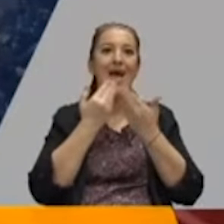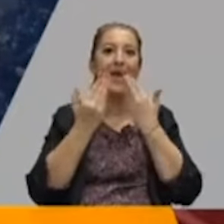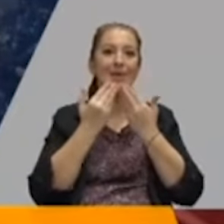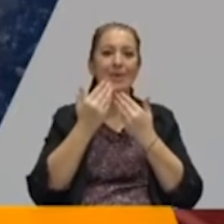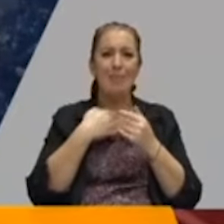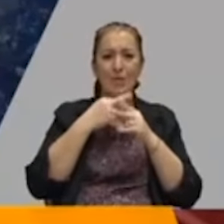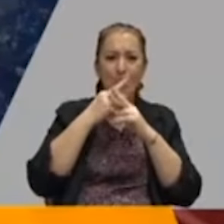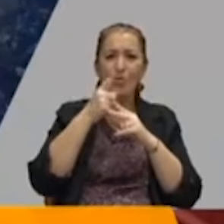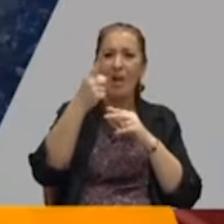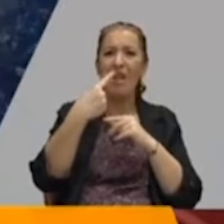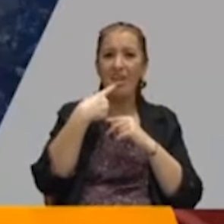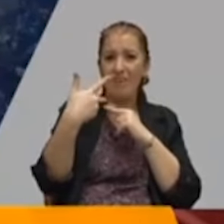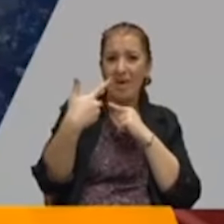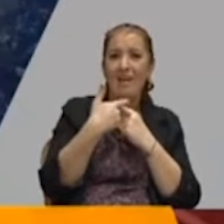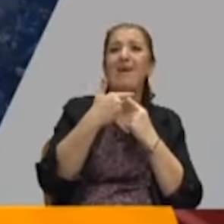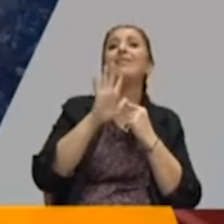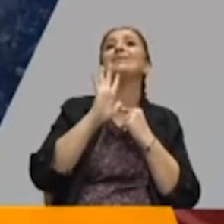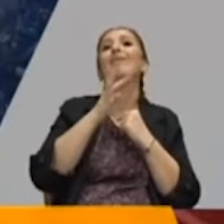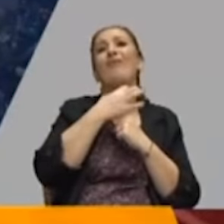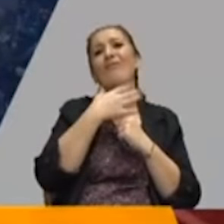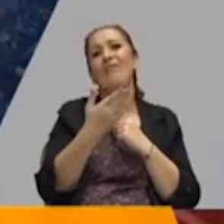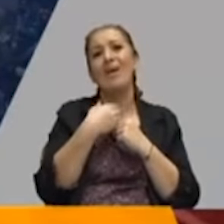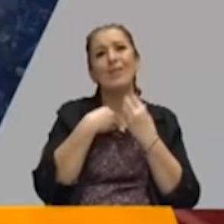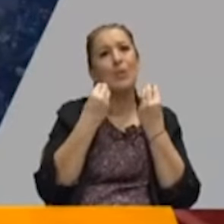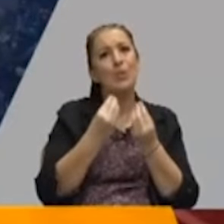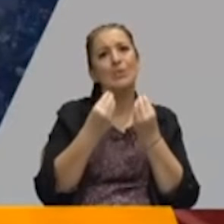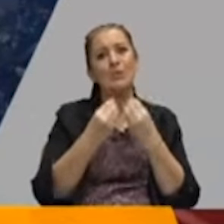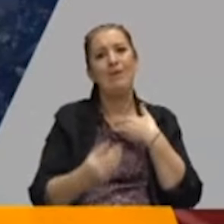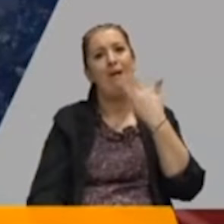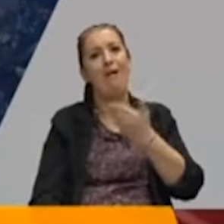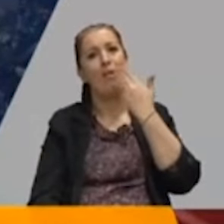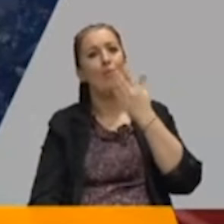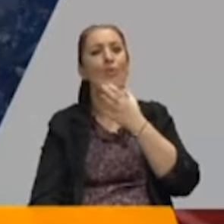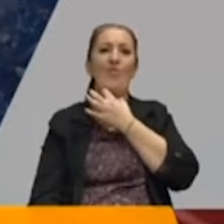beni bölüyorsun. Gerek yok. Gerek yok. Tane tane anlatıyorum. Lütfen dinleyin.